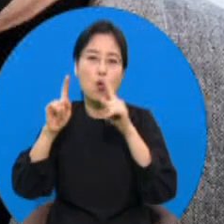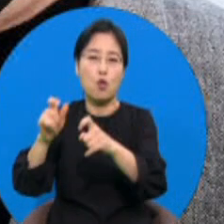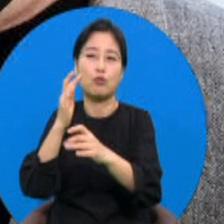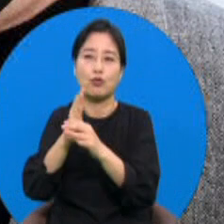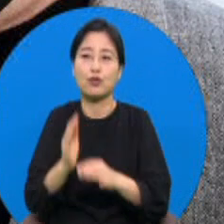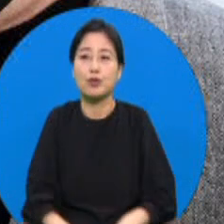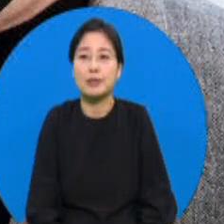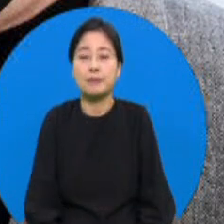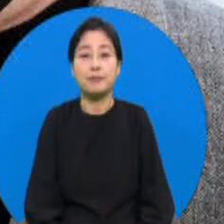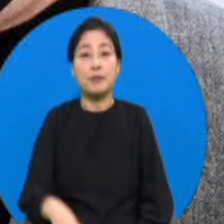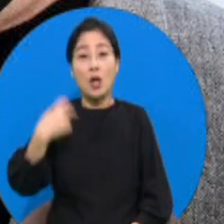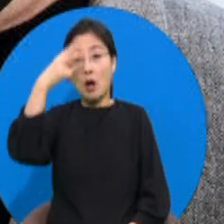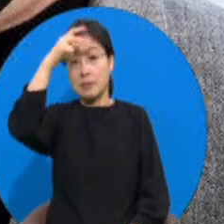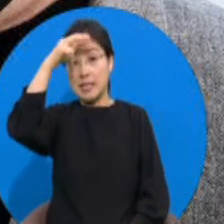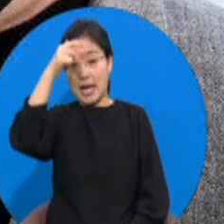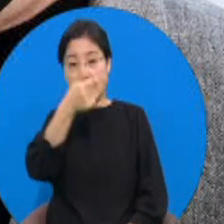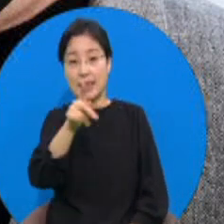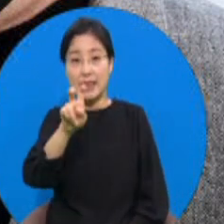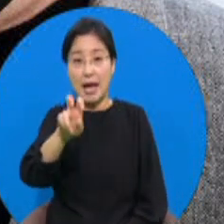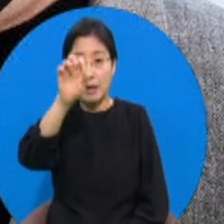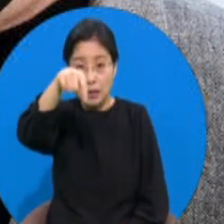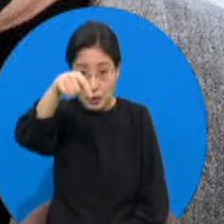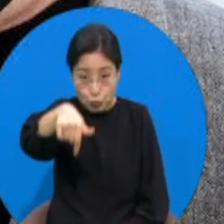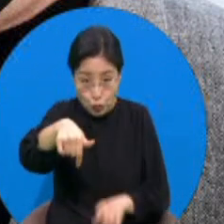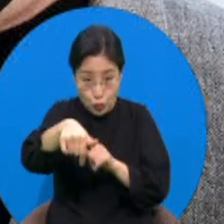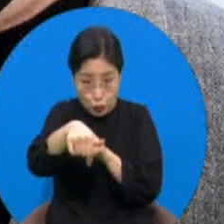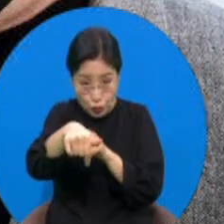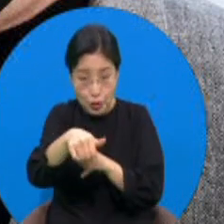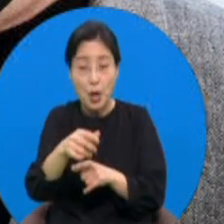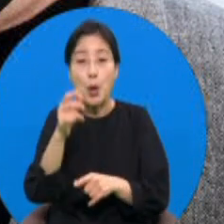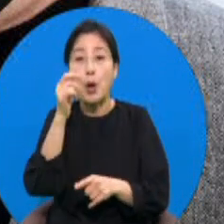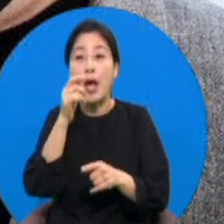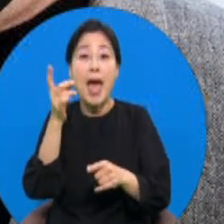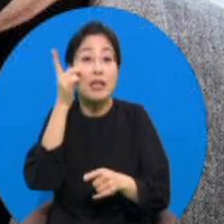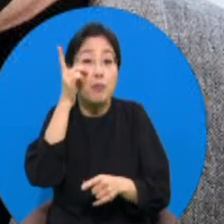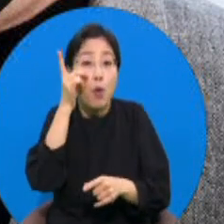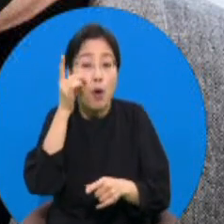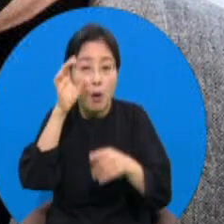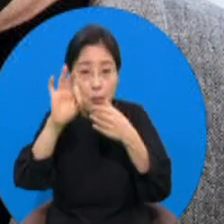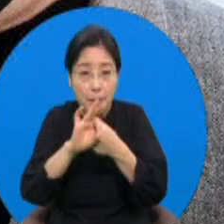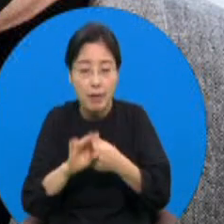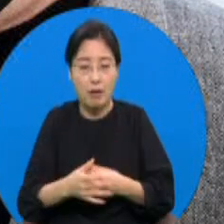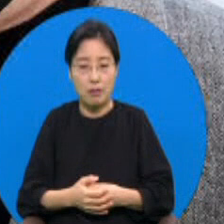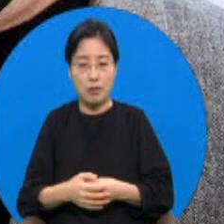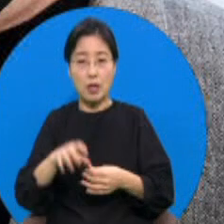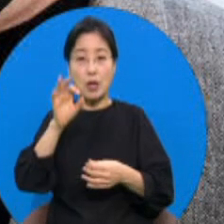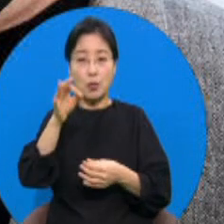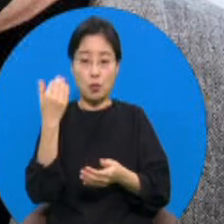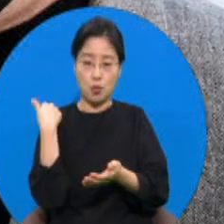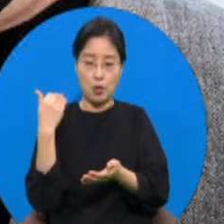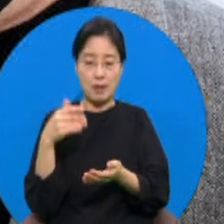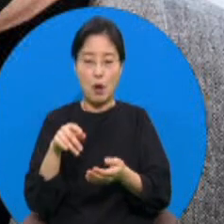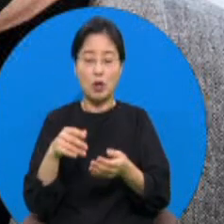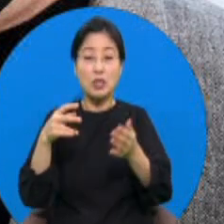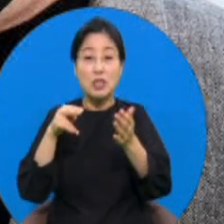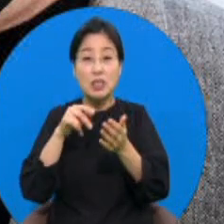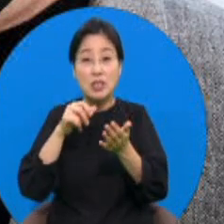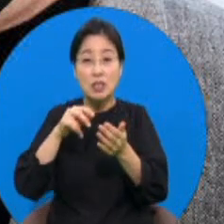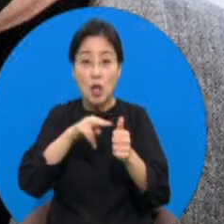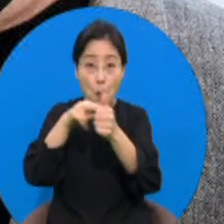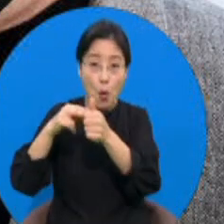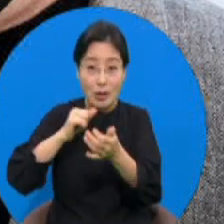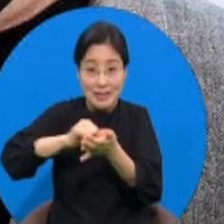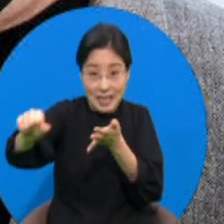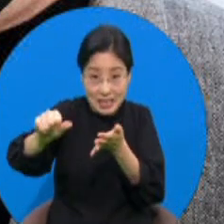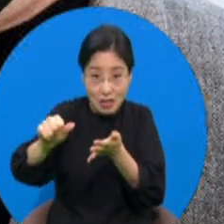검찰이 남욱 변호사의 휴대전화에서 안티 포렌식 앱을 발견했다. 야, 이거 이런 앱이 있어요? 삭제를